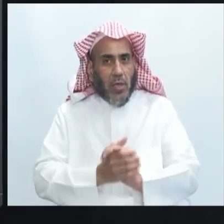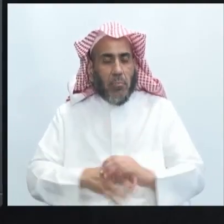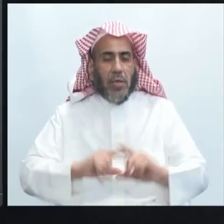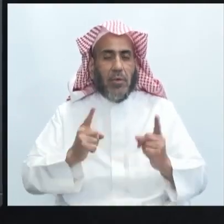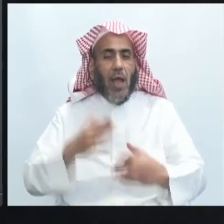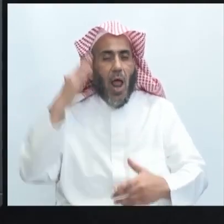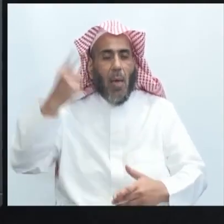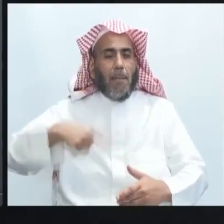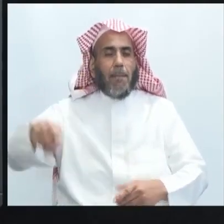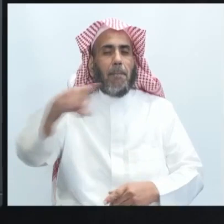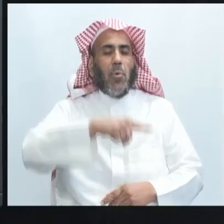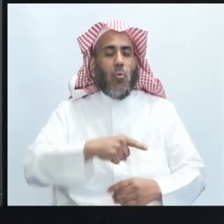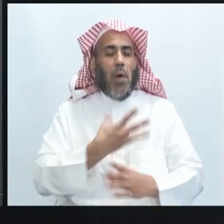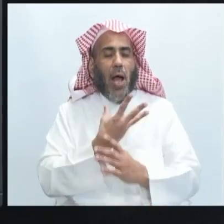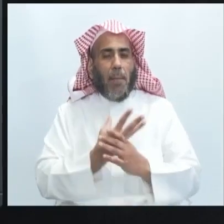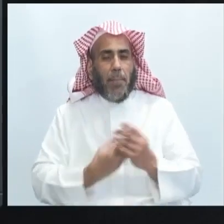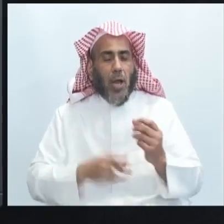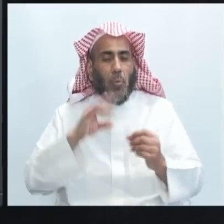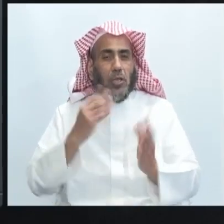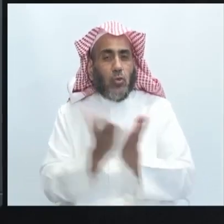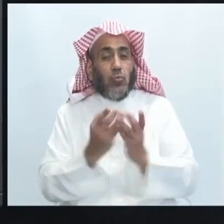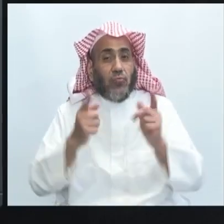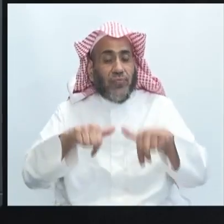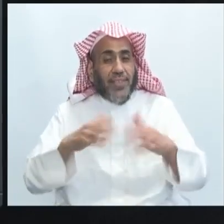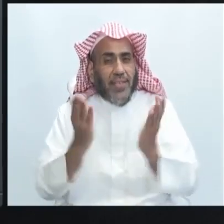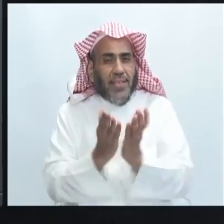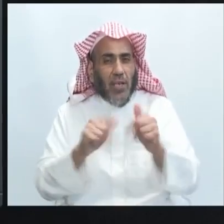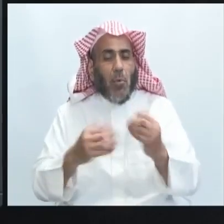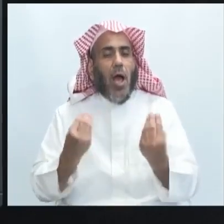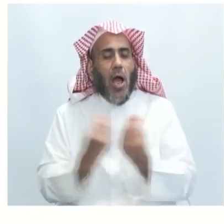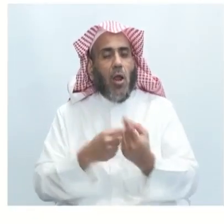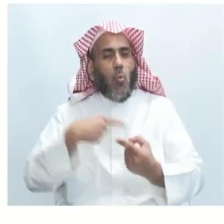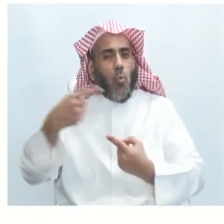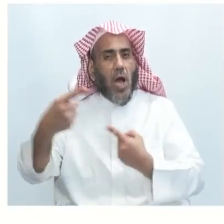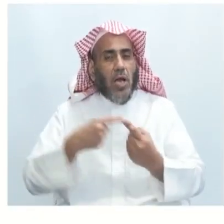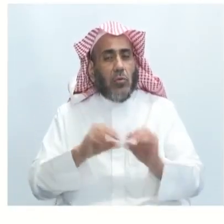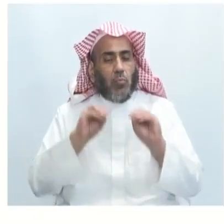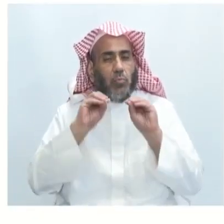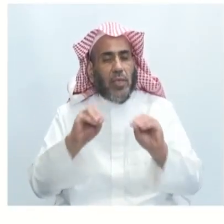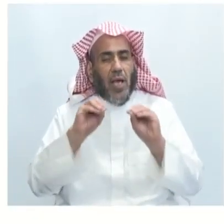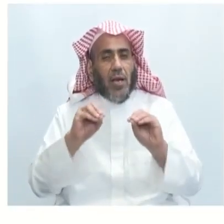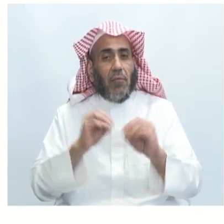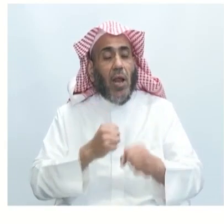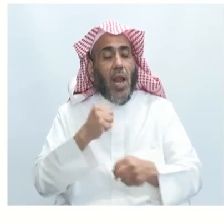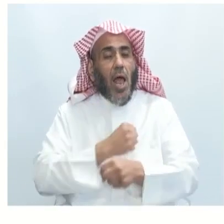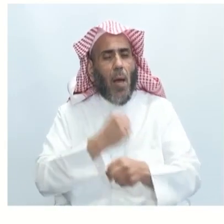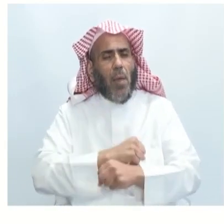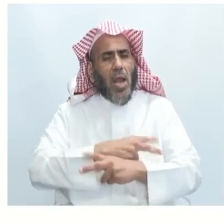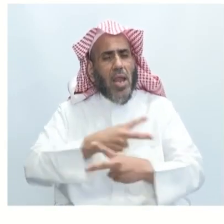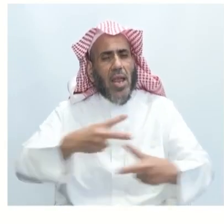اجمعين اهلا بكم ابنائي وبناتي الطلاب في درسنا لهذا اليوم انا وانتم نتعرف على